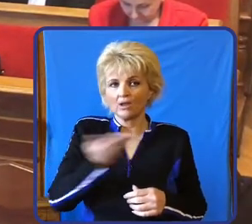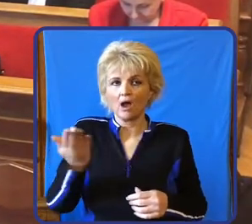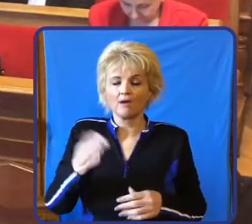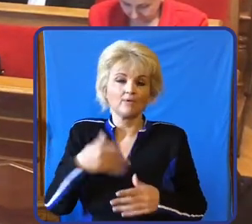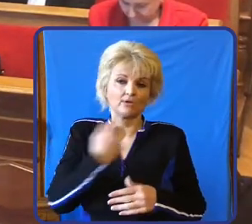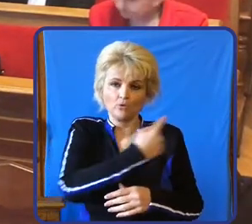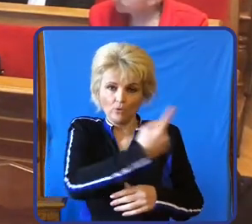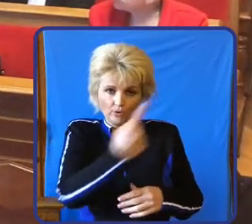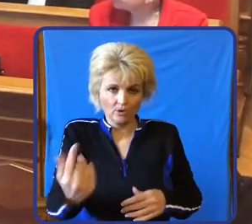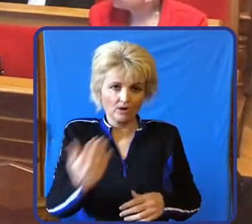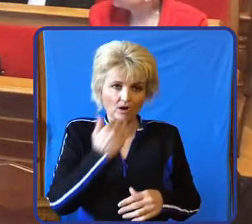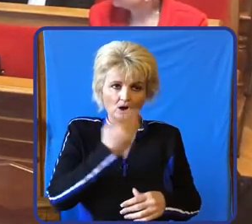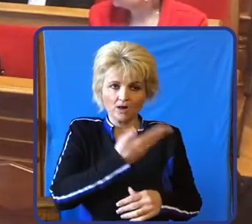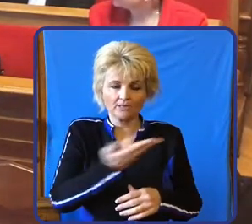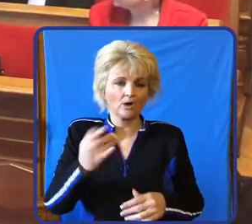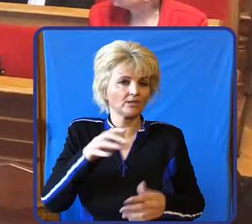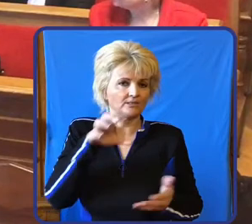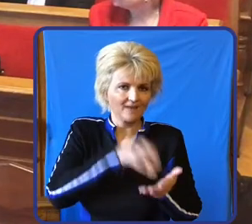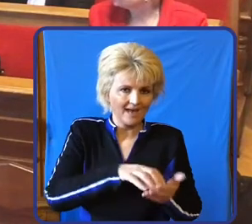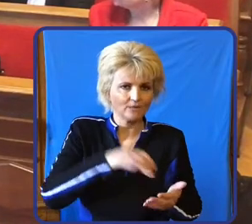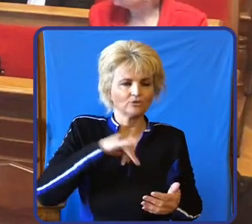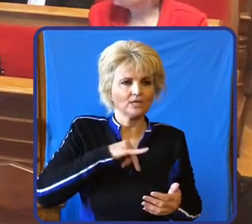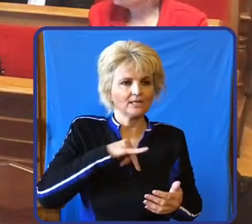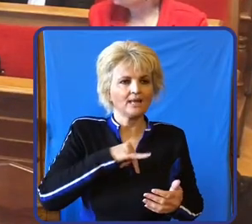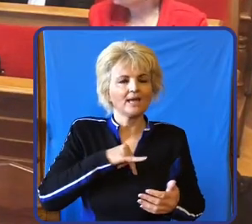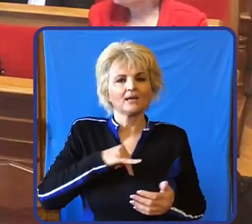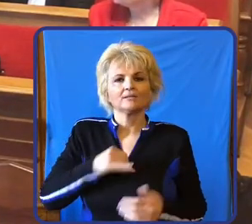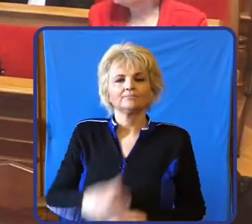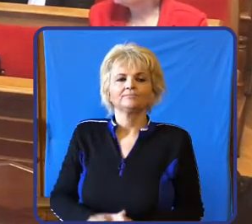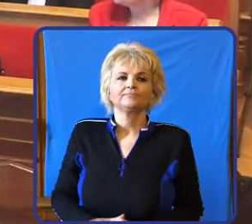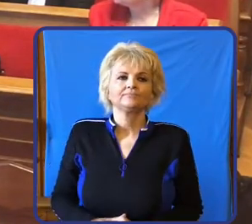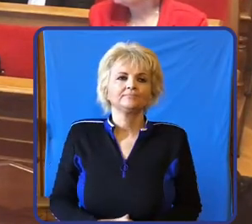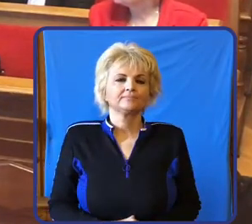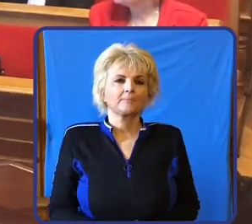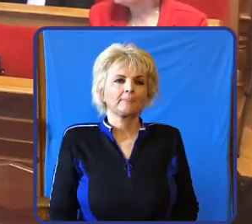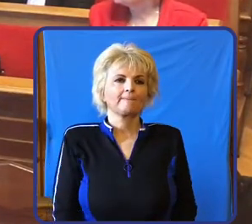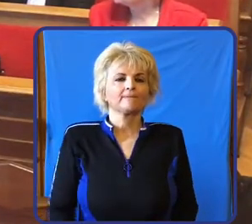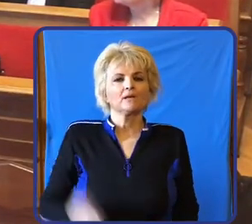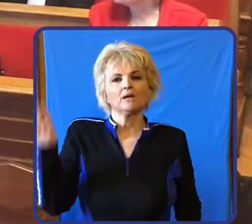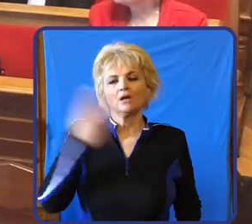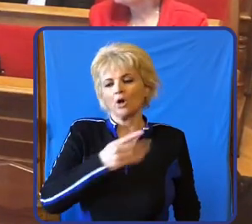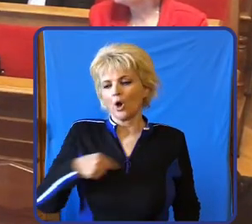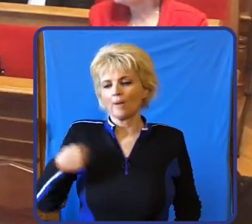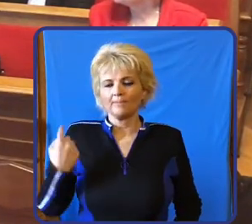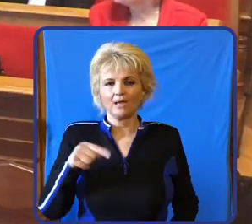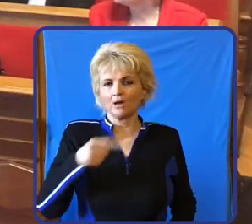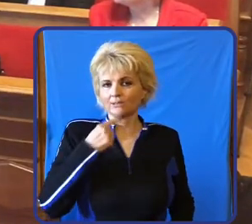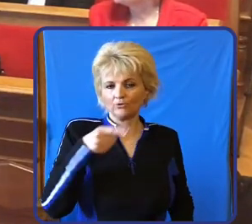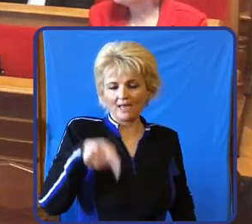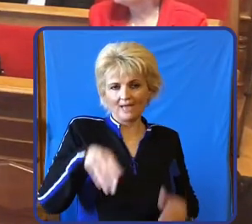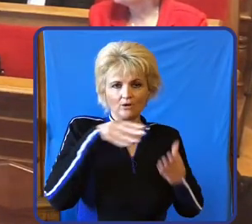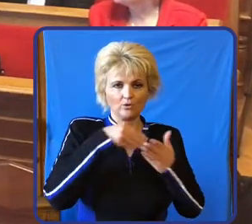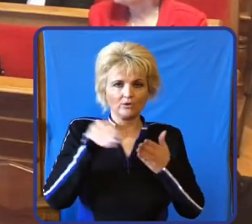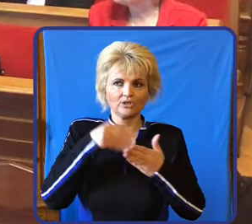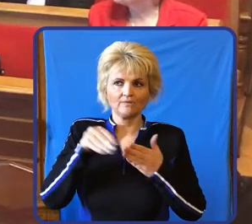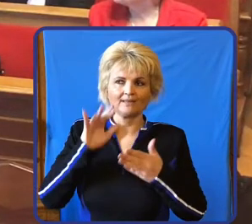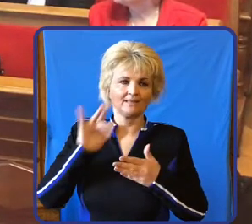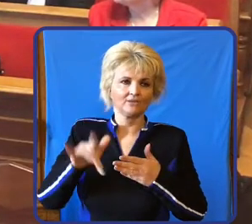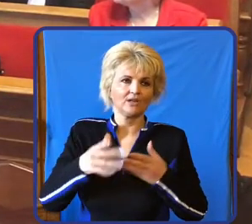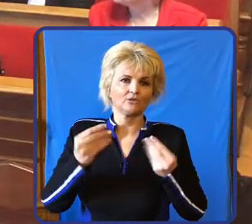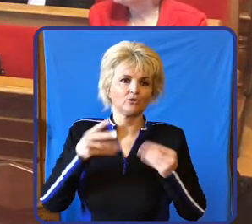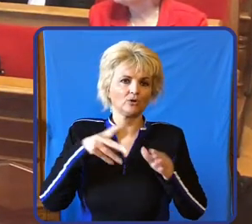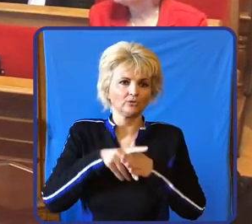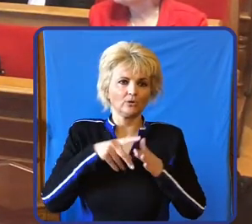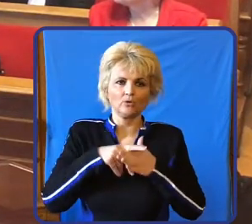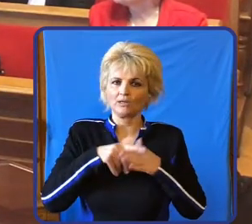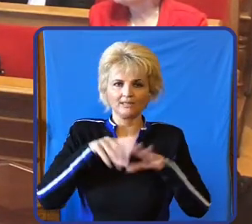vagy önök akarnak, az város érdek, hogyha mi mondjuk azt mondjuk erre a költségvetésre, hogy egy csomó